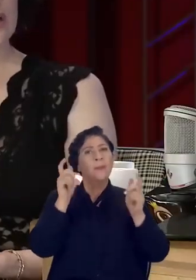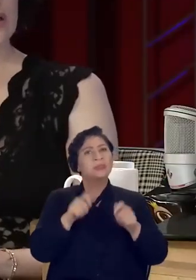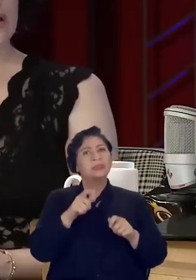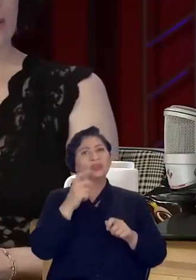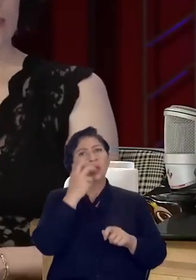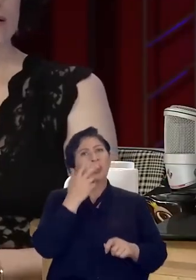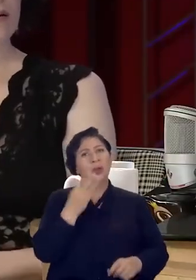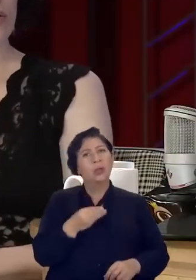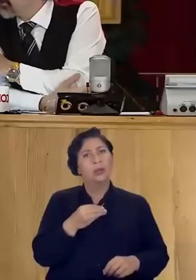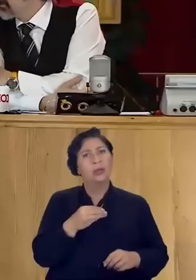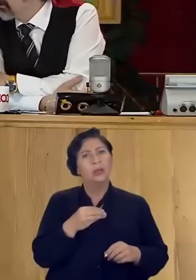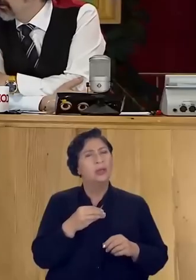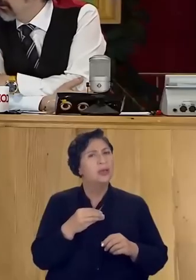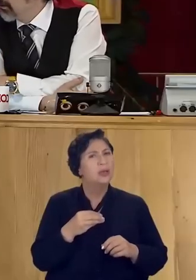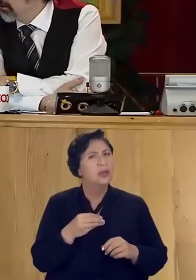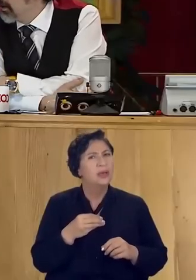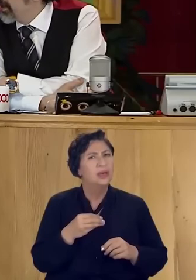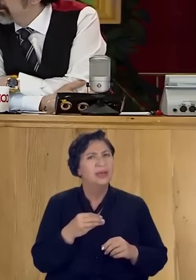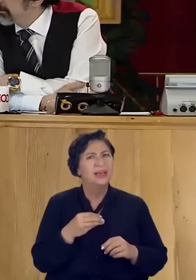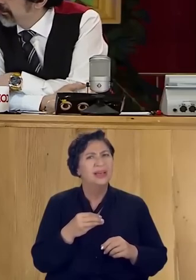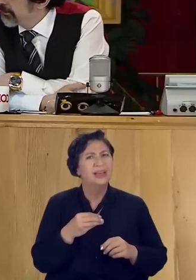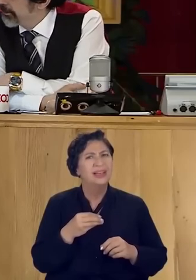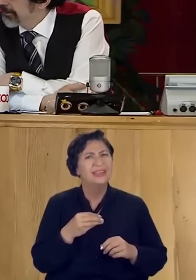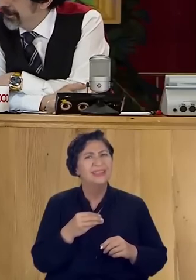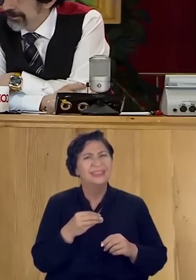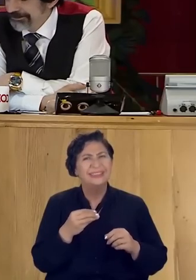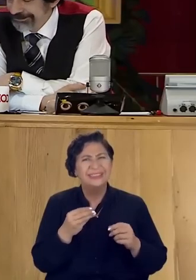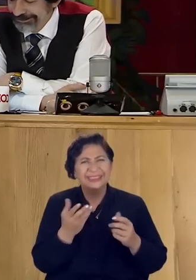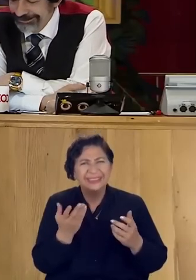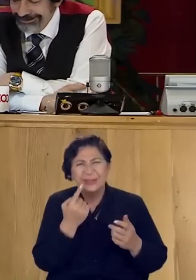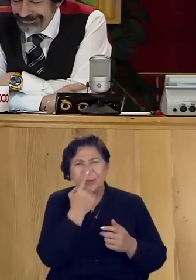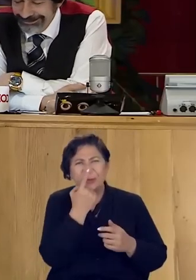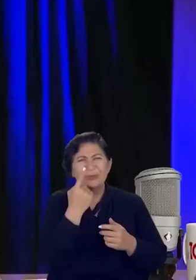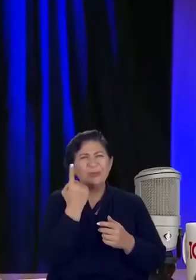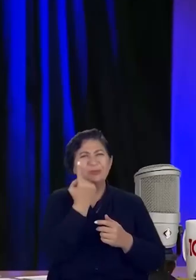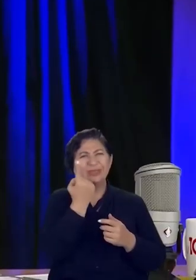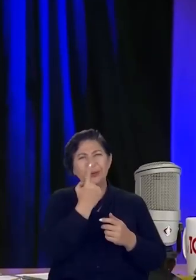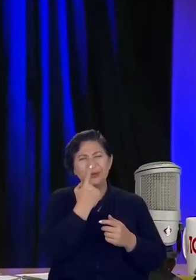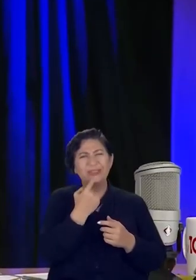geçtik şarkı olarak? Hırka bizi kokusu. Efendim? Hırka kokusu.